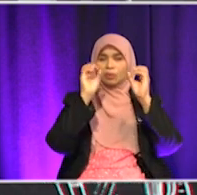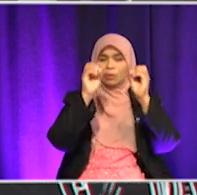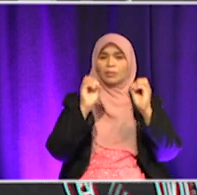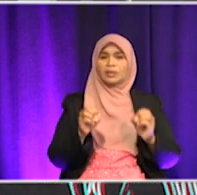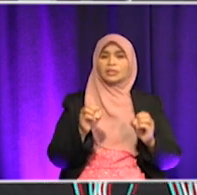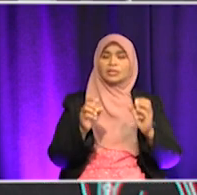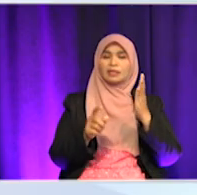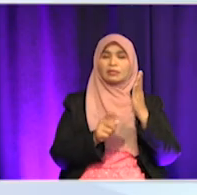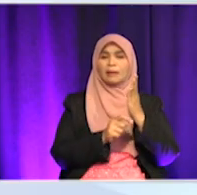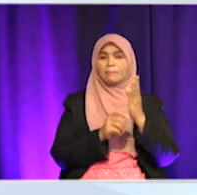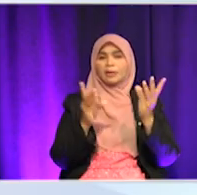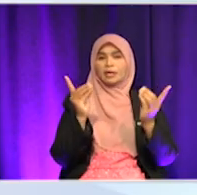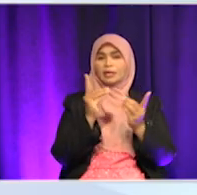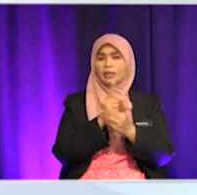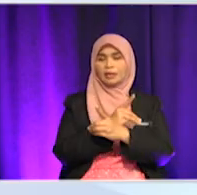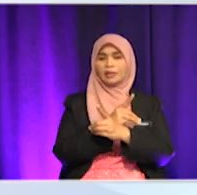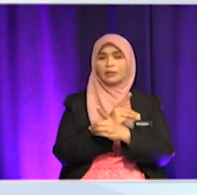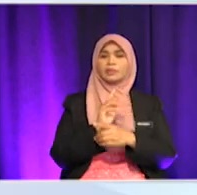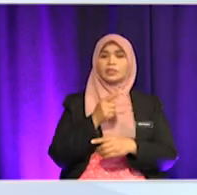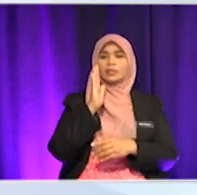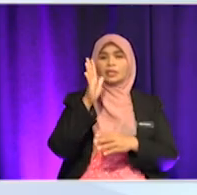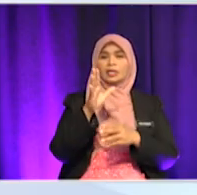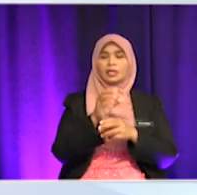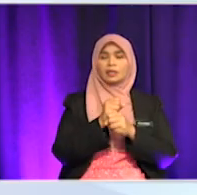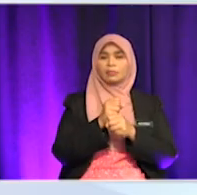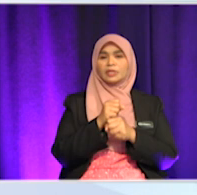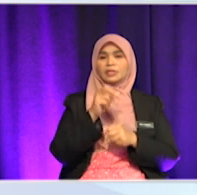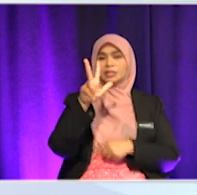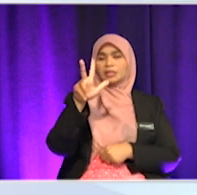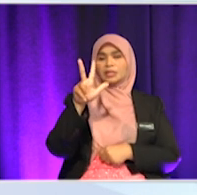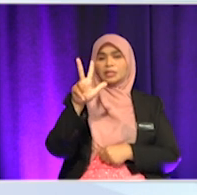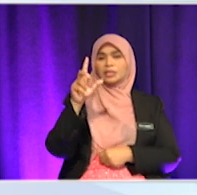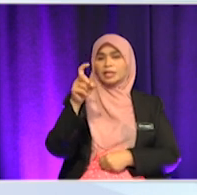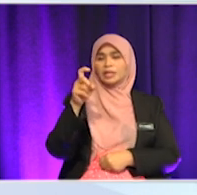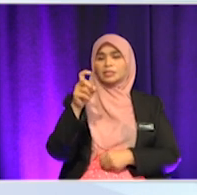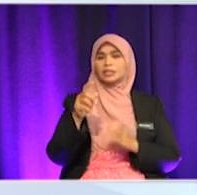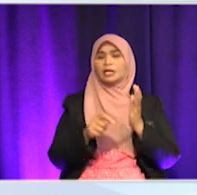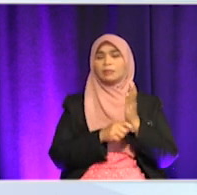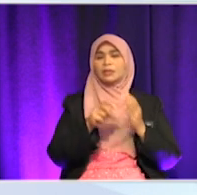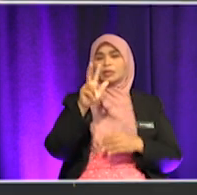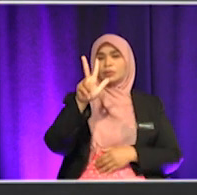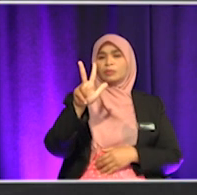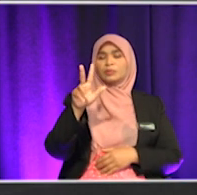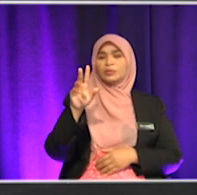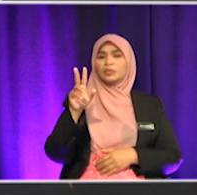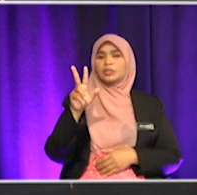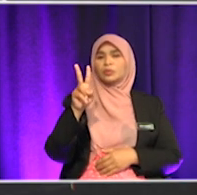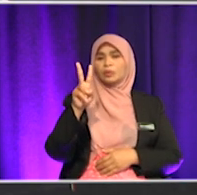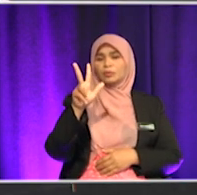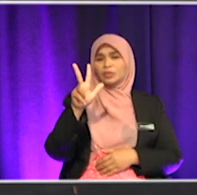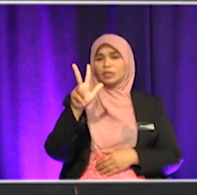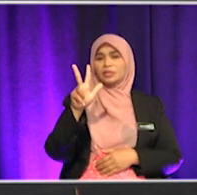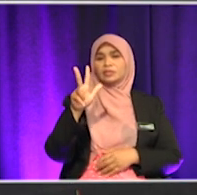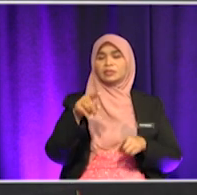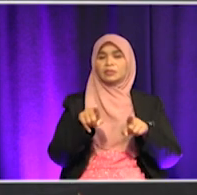seperti biasa, maka kita akan dapat 3X tambah 23 bersamaan dengan 38. Okey, sekarang